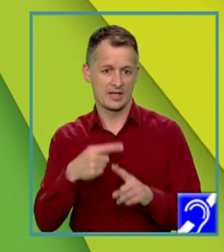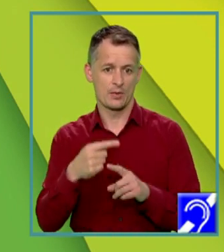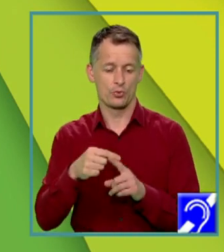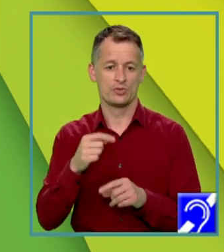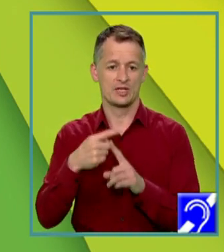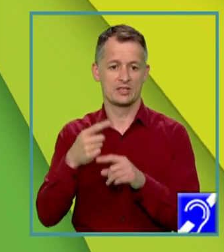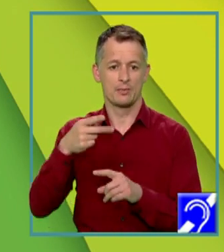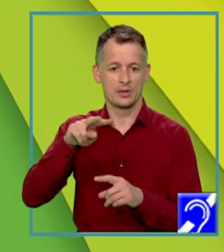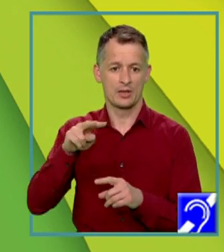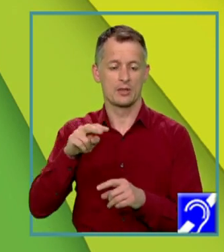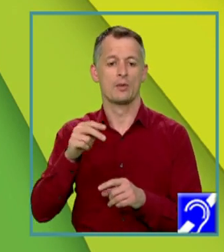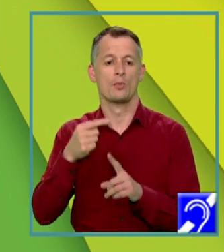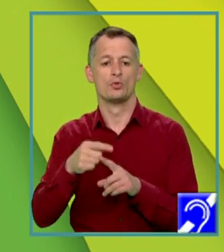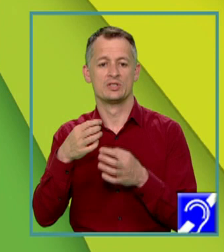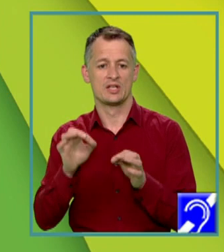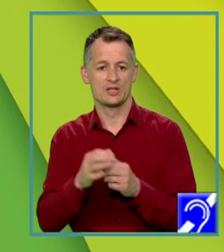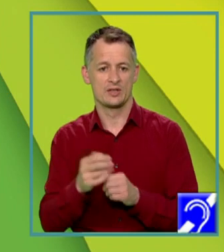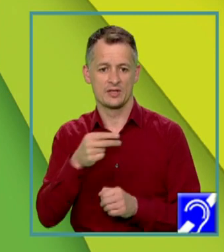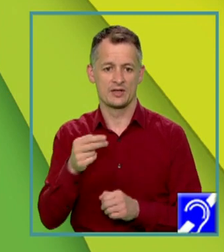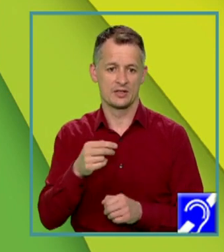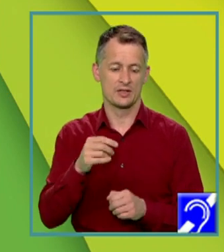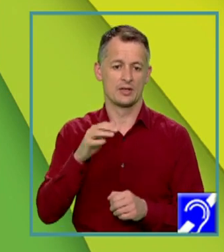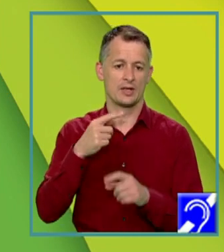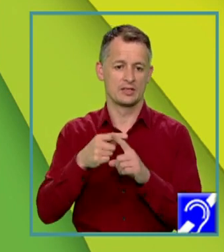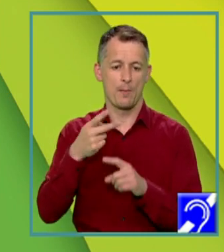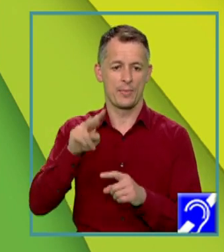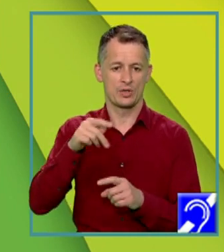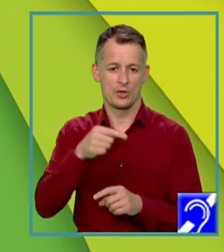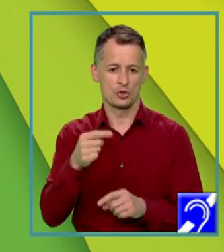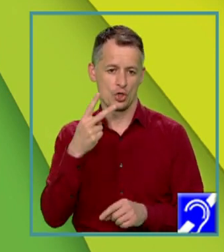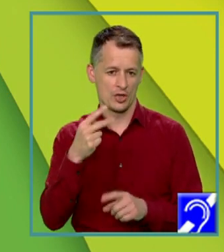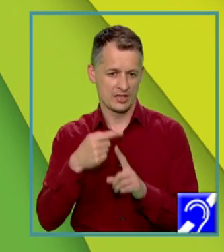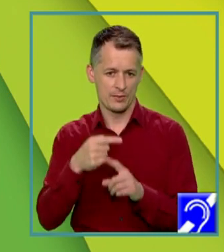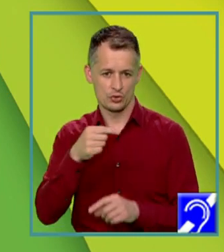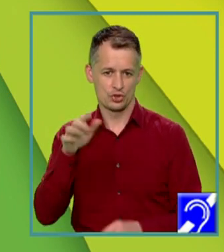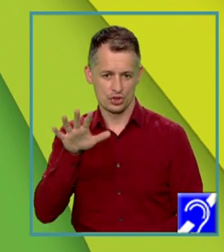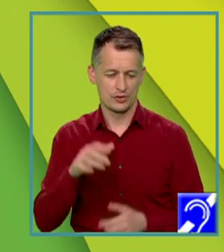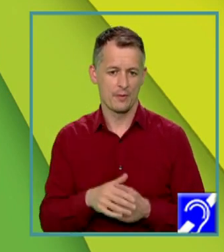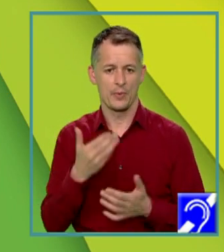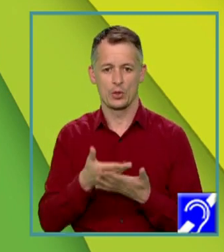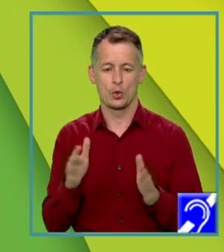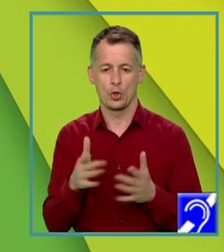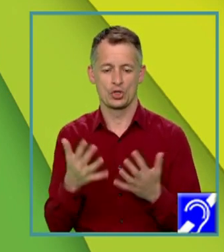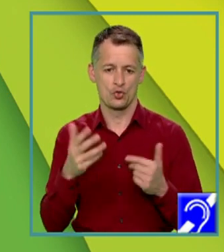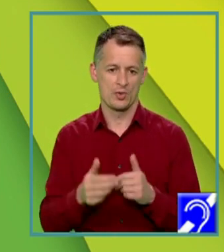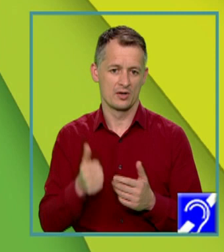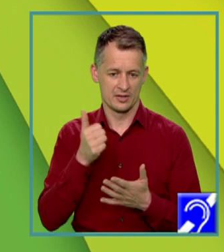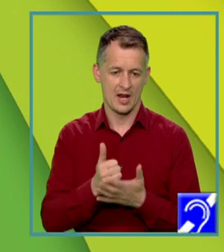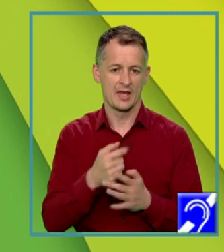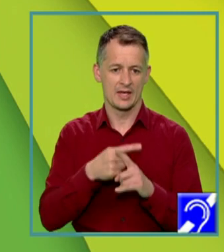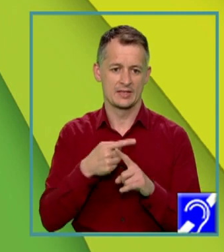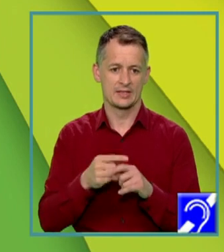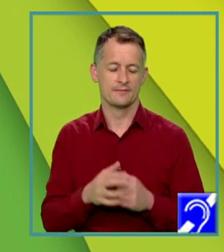x pătrat plus zece egal cu x pătrat minus 2x minus 5 pentru orice numar real x